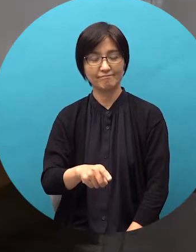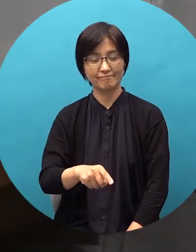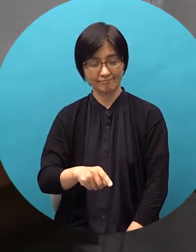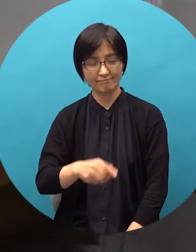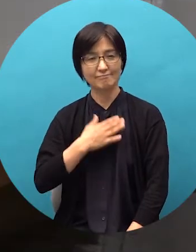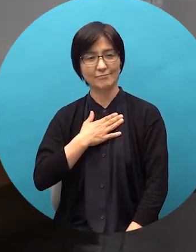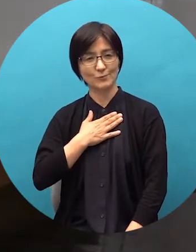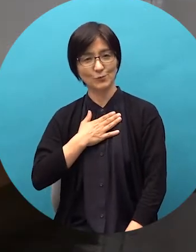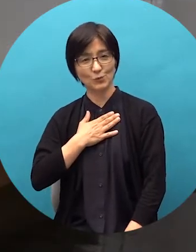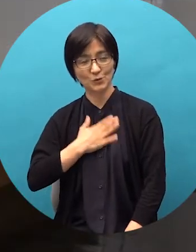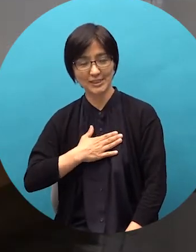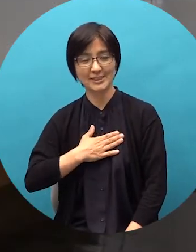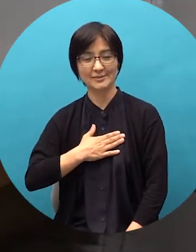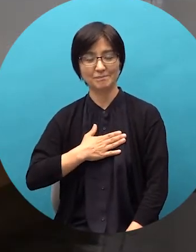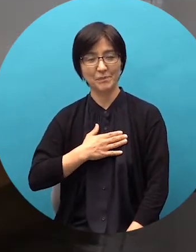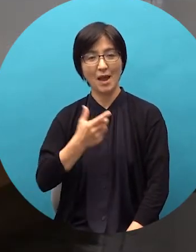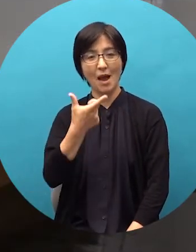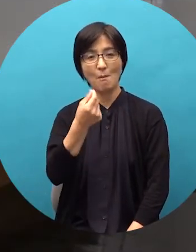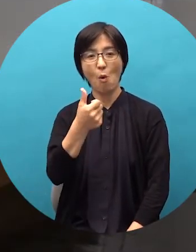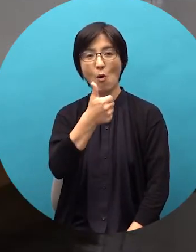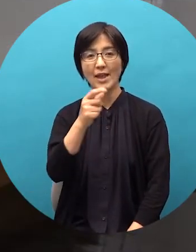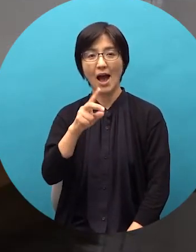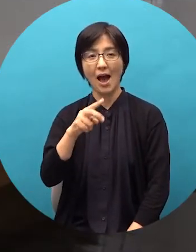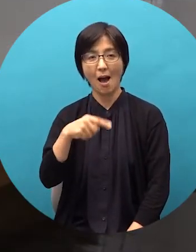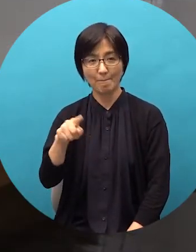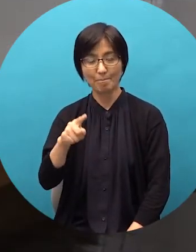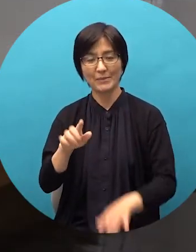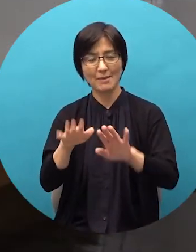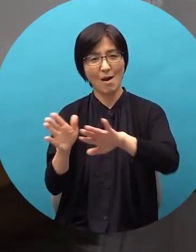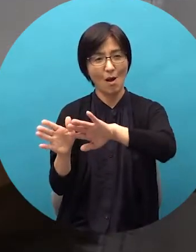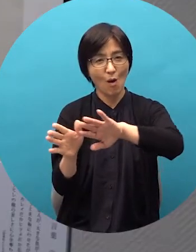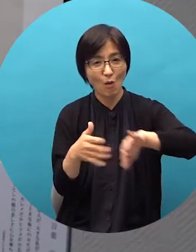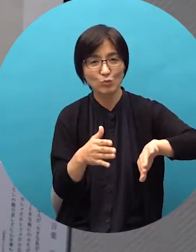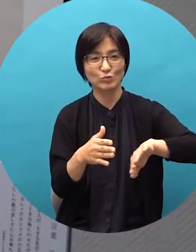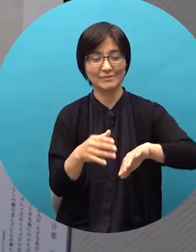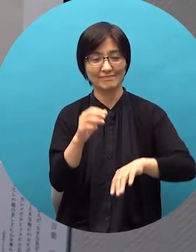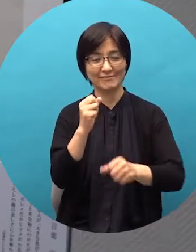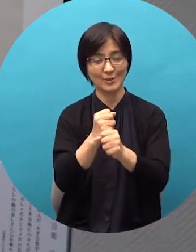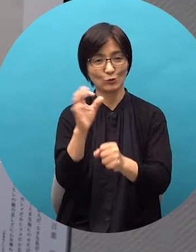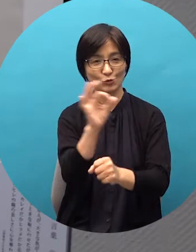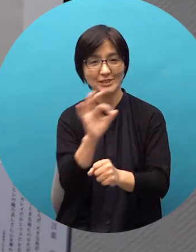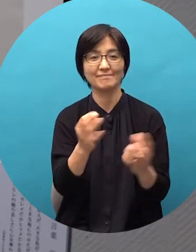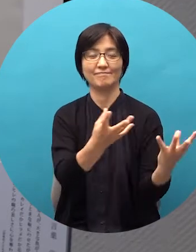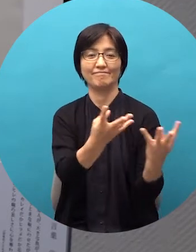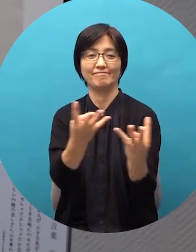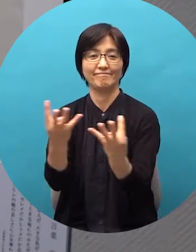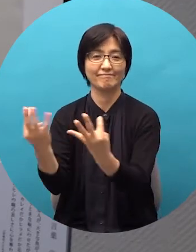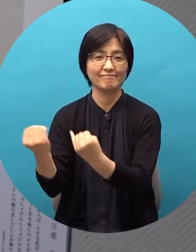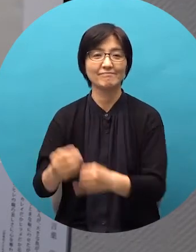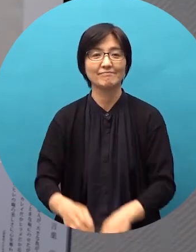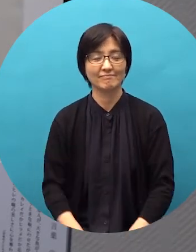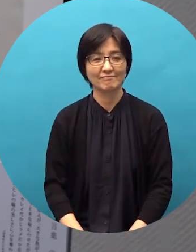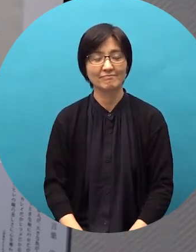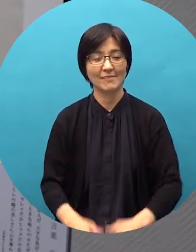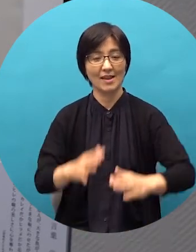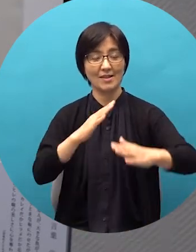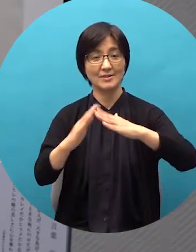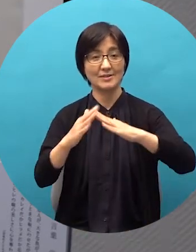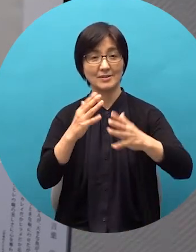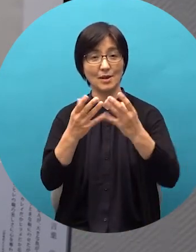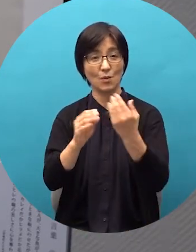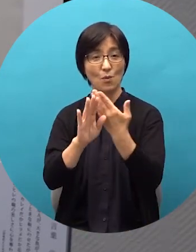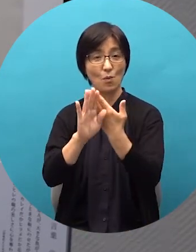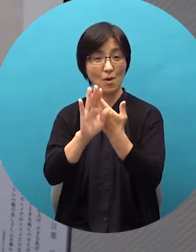在に組み合わせたシンプルかつモダンな構図による作品が多く並び、今回の展覧会